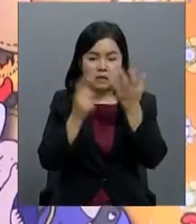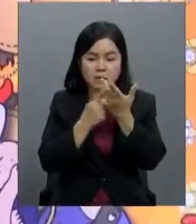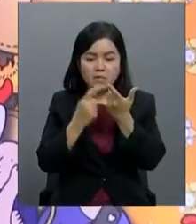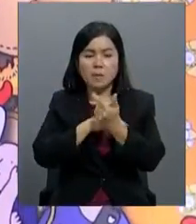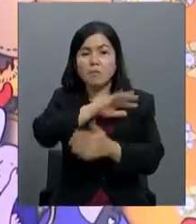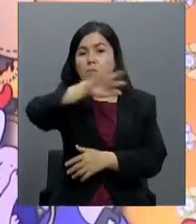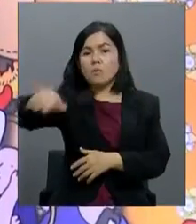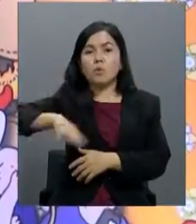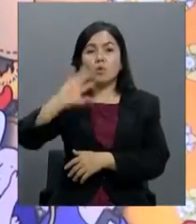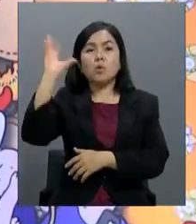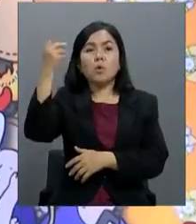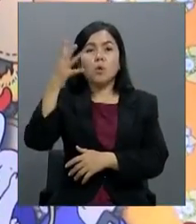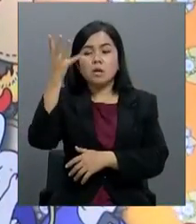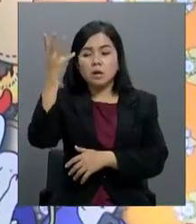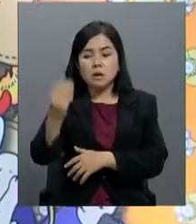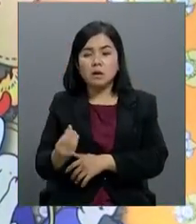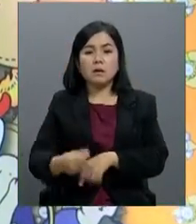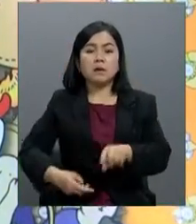ก